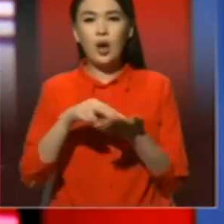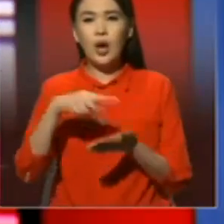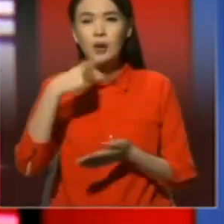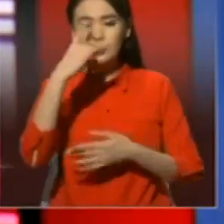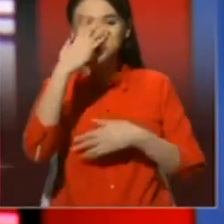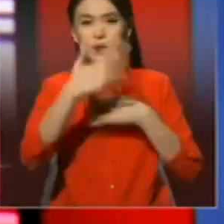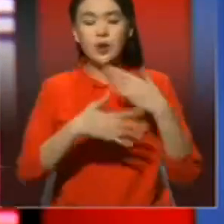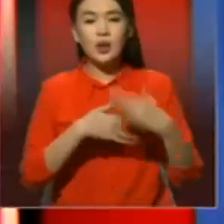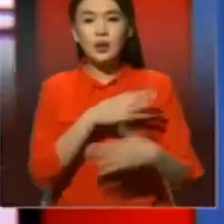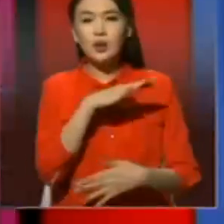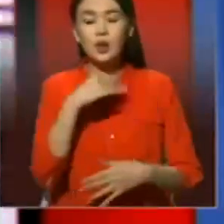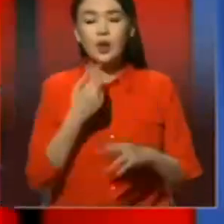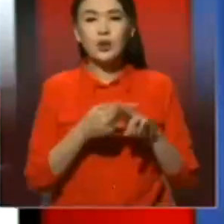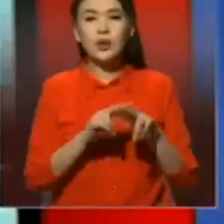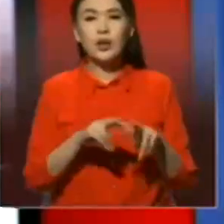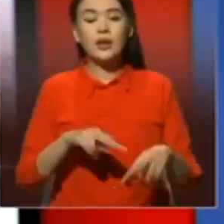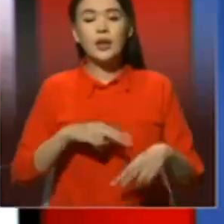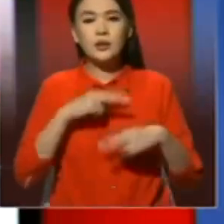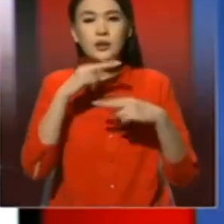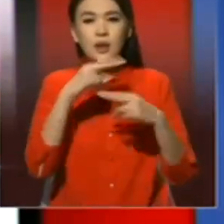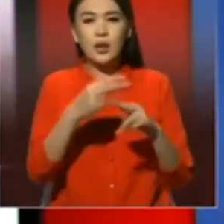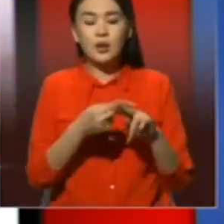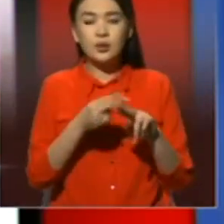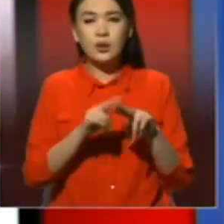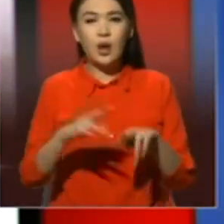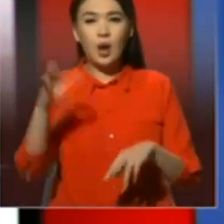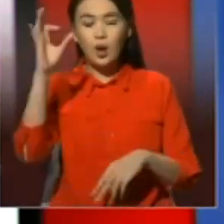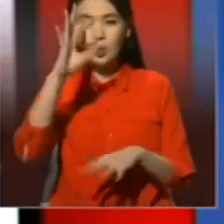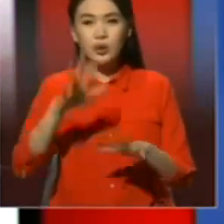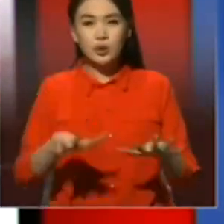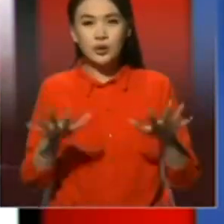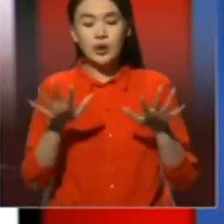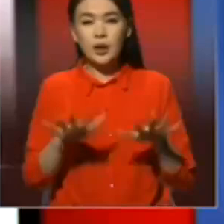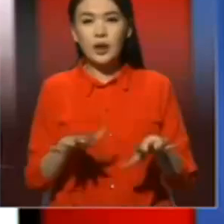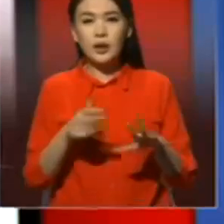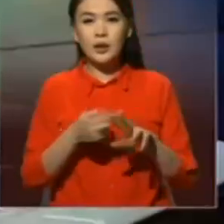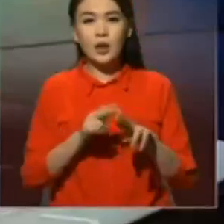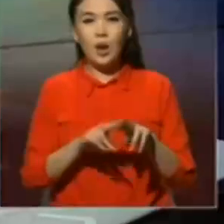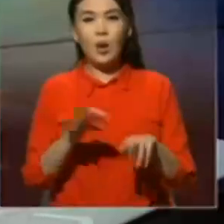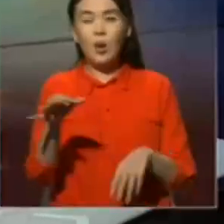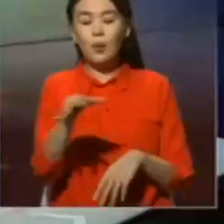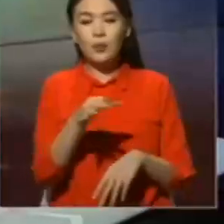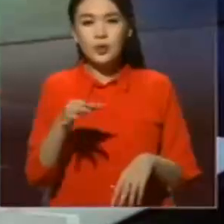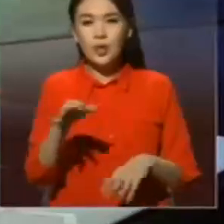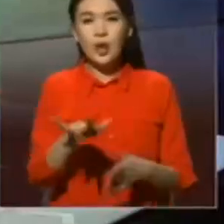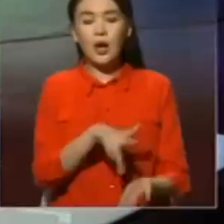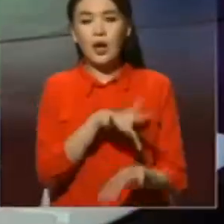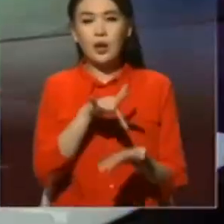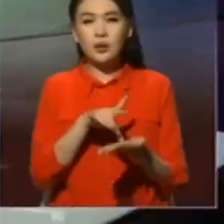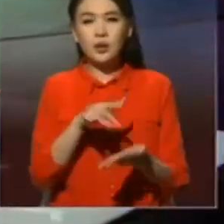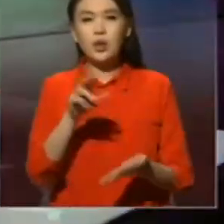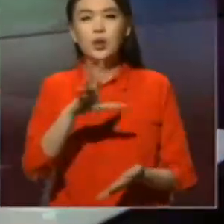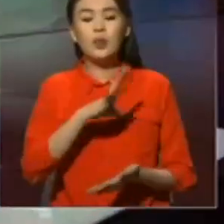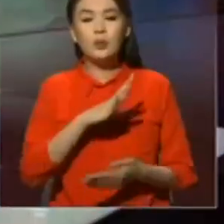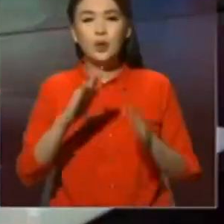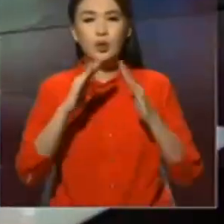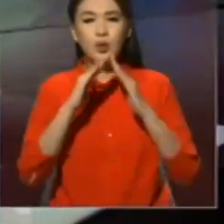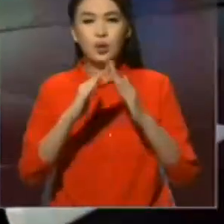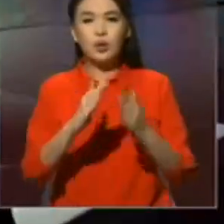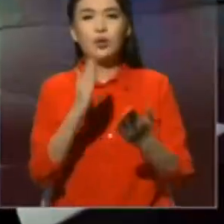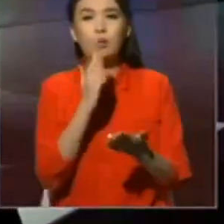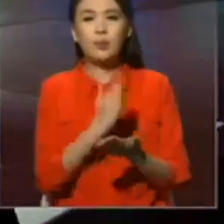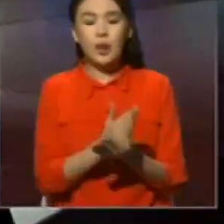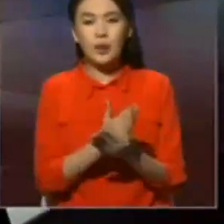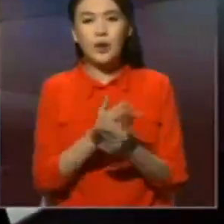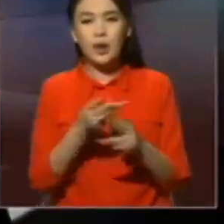жердегі бірақ негізгі назар аударатын нәрсе, ол жердегі өңірлердегі, облыстардағы, қалалардағы достық үйлері бар. Сол